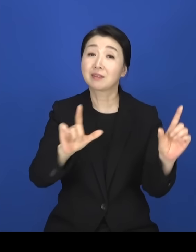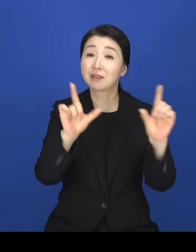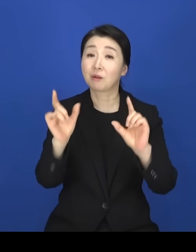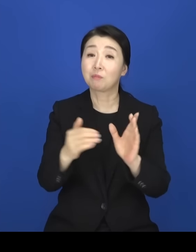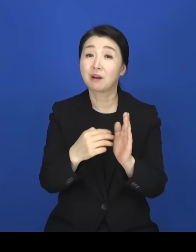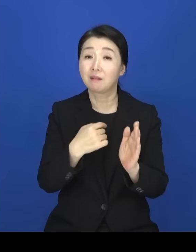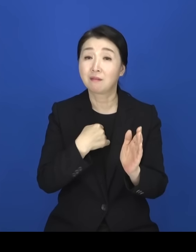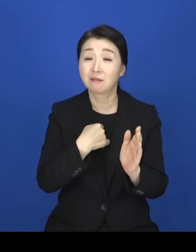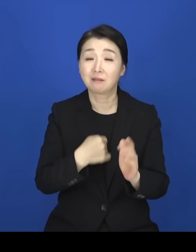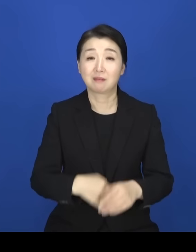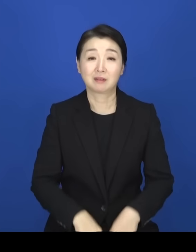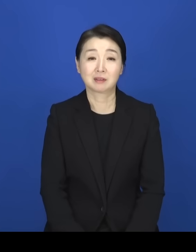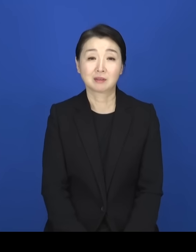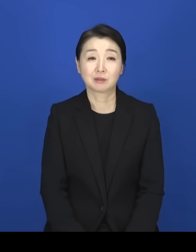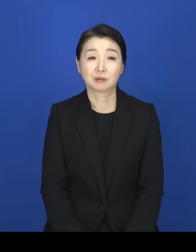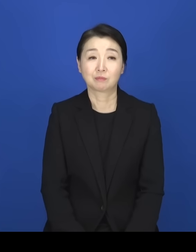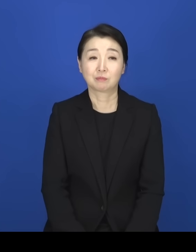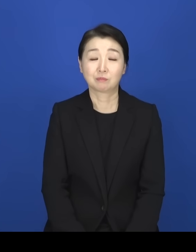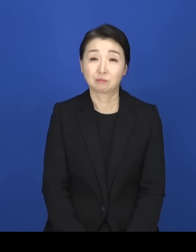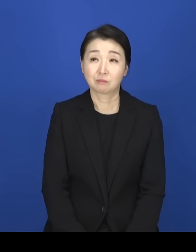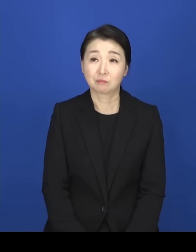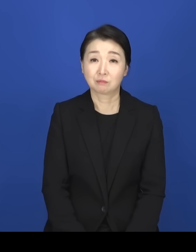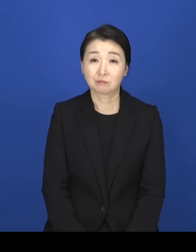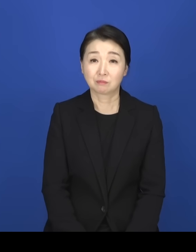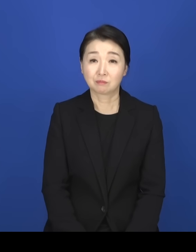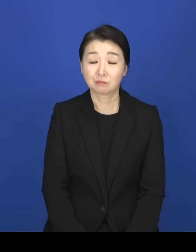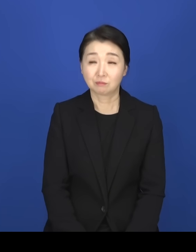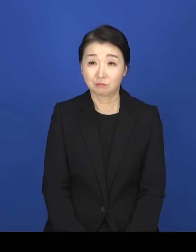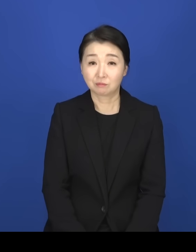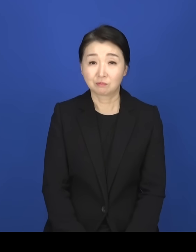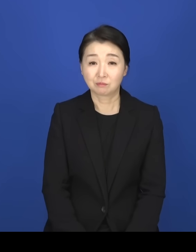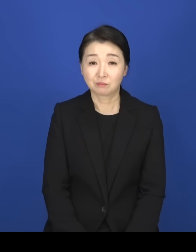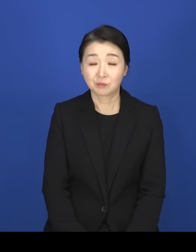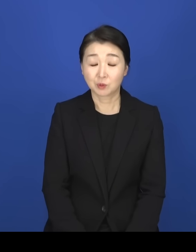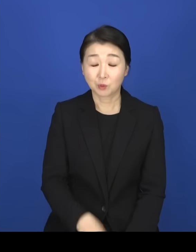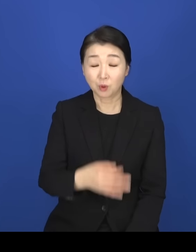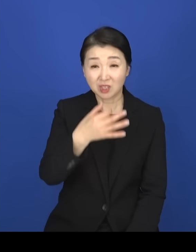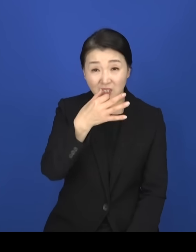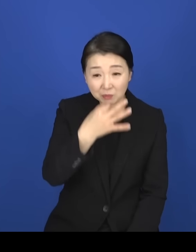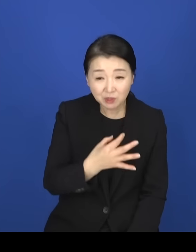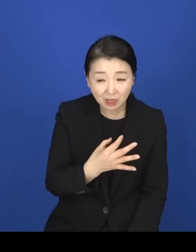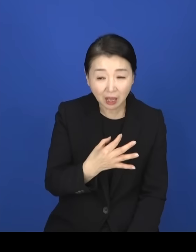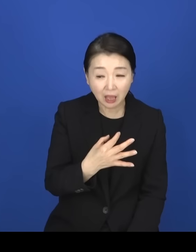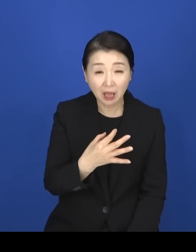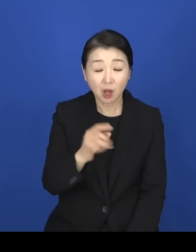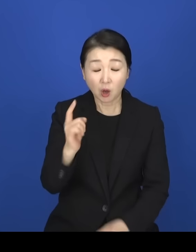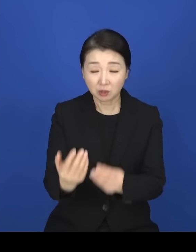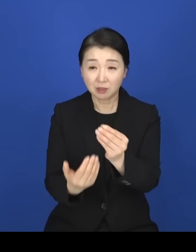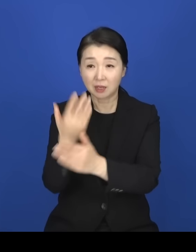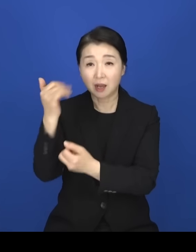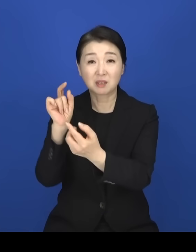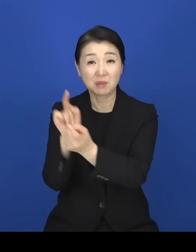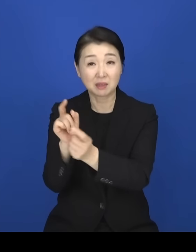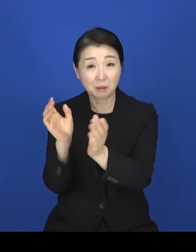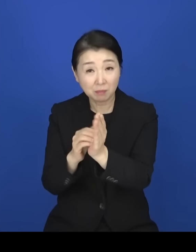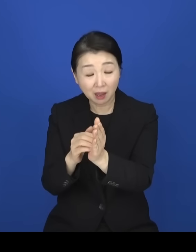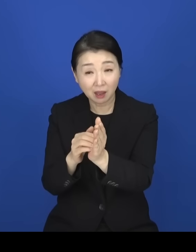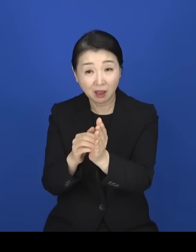있었어요. 네. 그렇게 살다가 원래 보통은 엄청 힘들다가 사건으로 하나님을 딱 만나야 되잖아요. 그렇지.